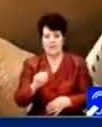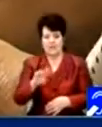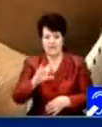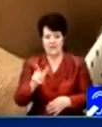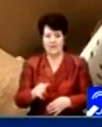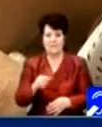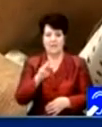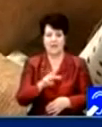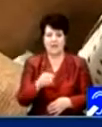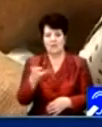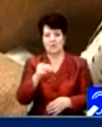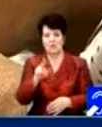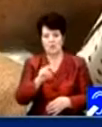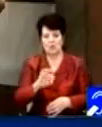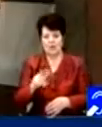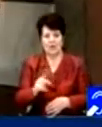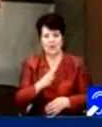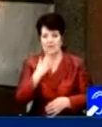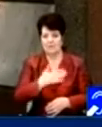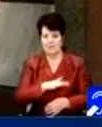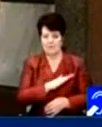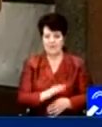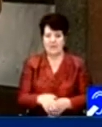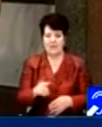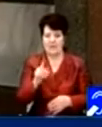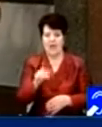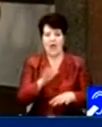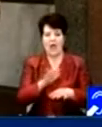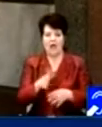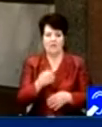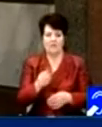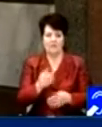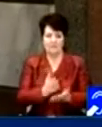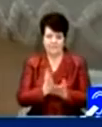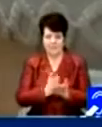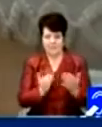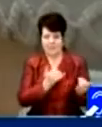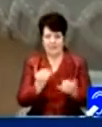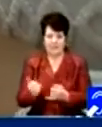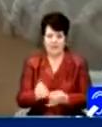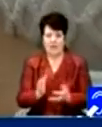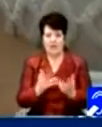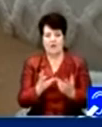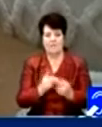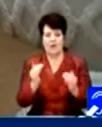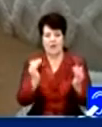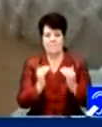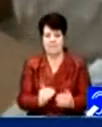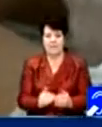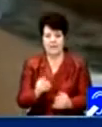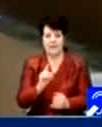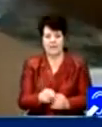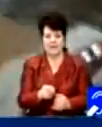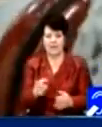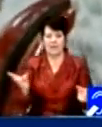Mihail Dogotar era nemulțumit pentru că cei de la Casa Națională de Asigurări Sociale i-au calculat o pensie mai mică decât i s-ar